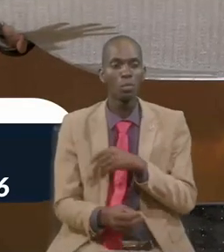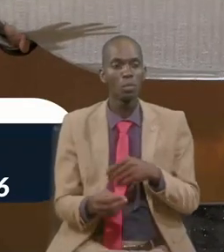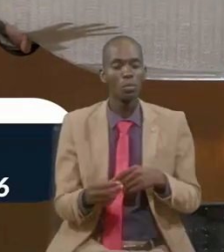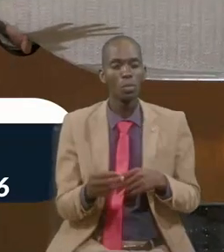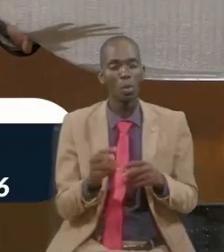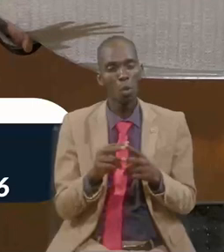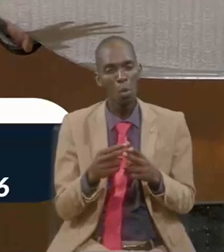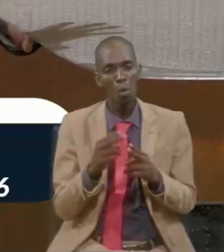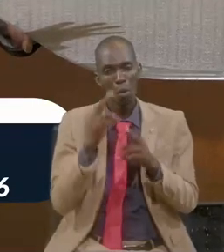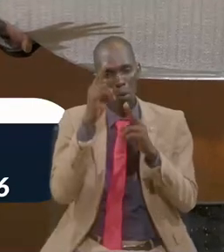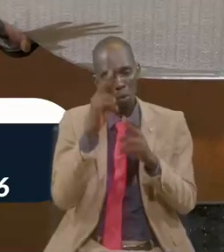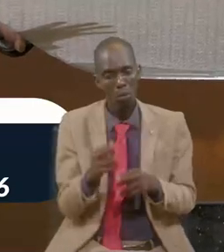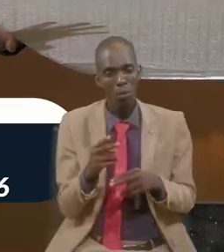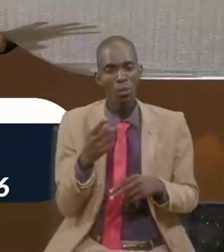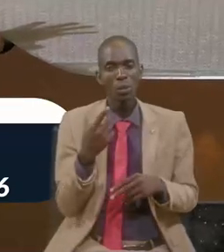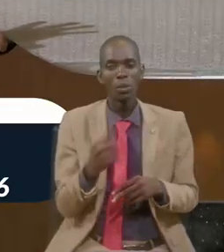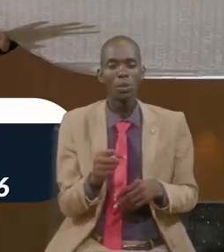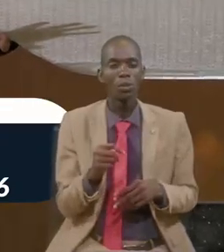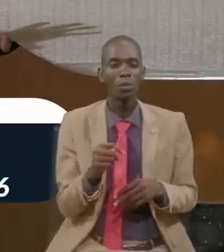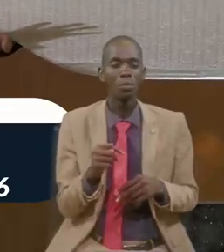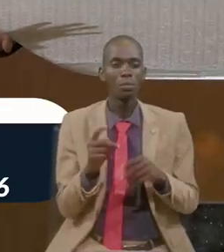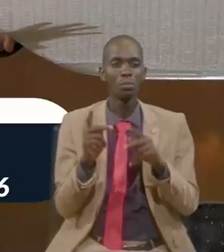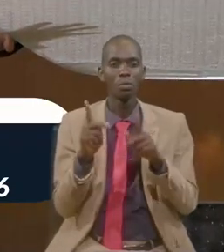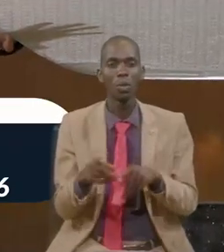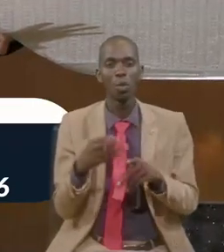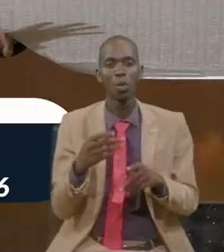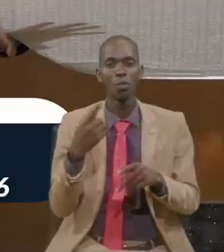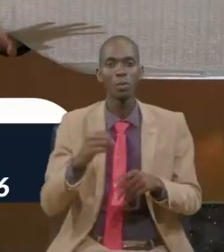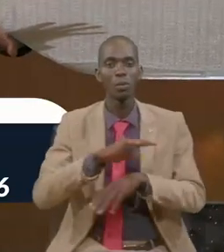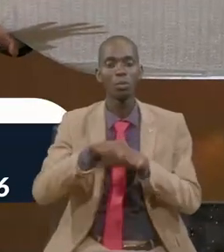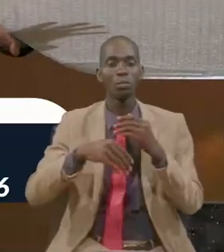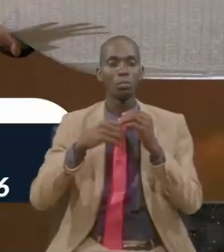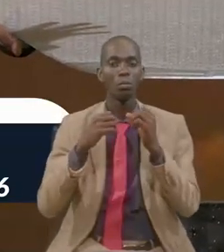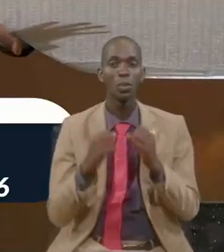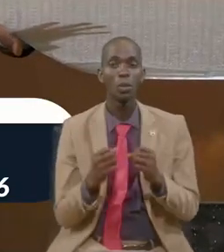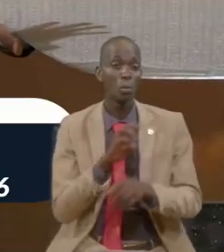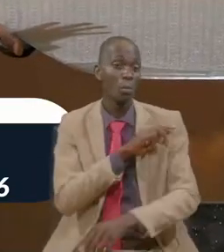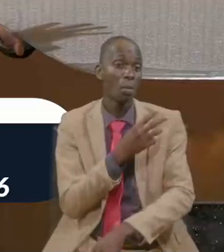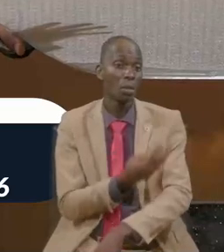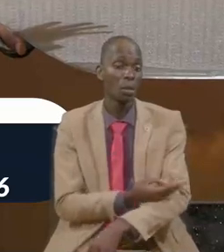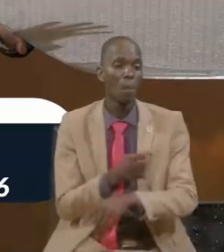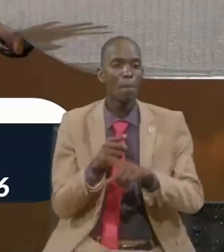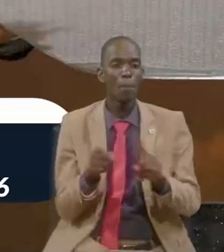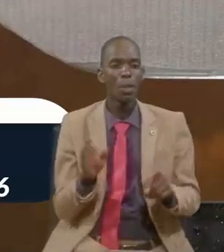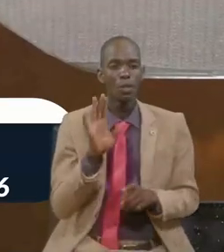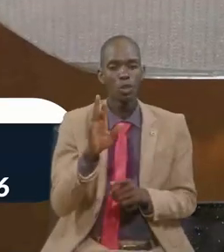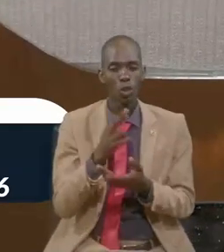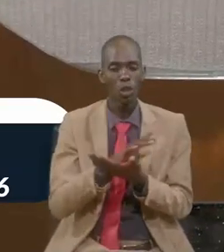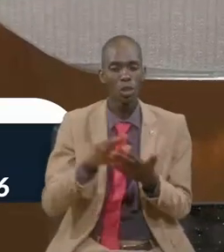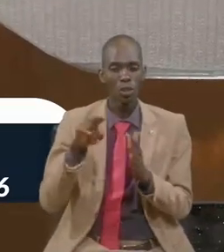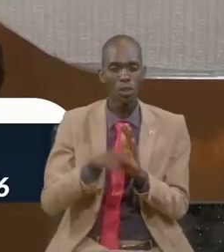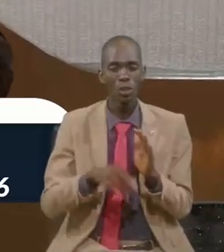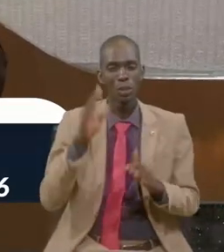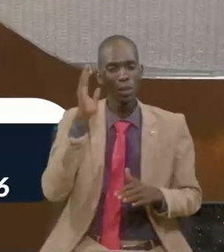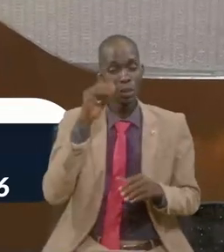Et tu ne favoriseras point la personne du grand. Mais tu jugeras